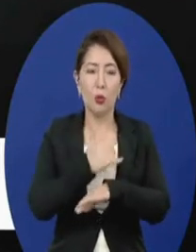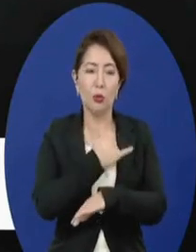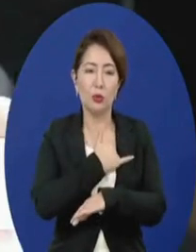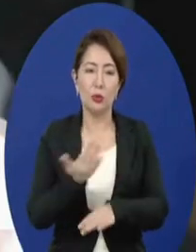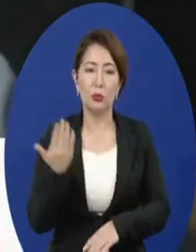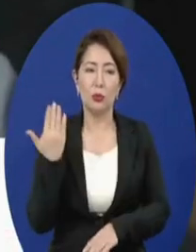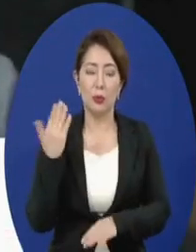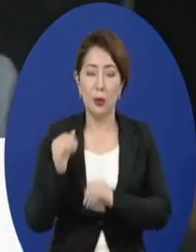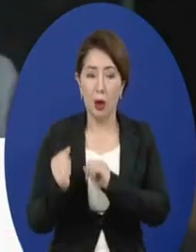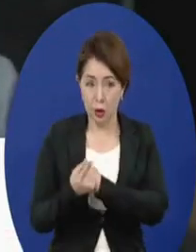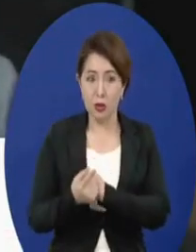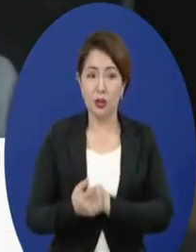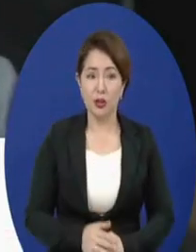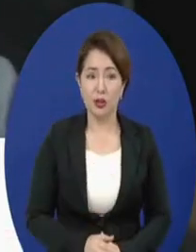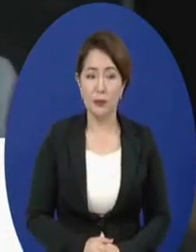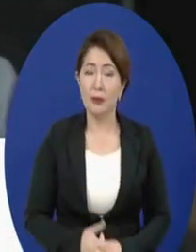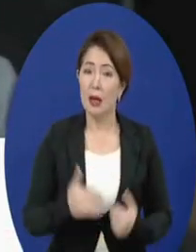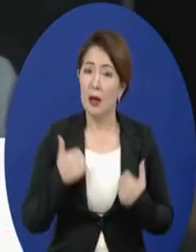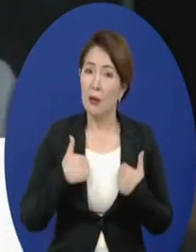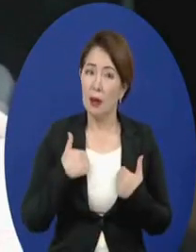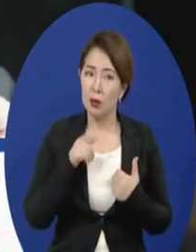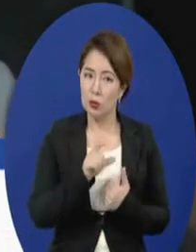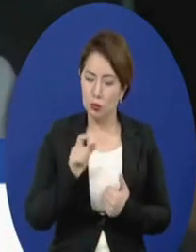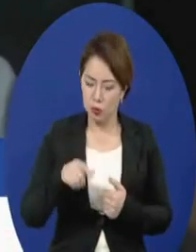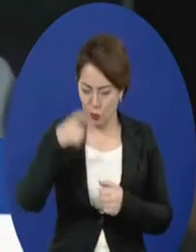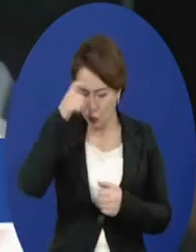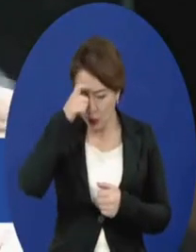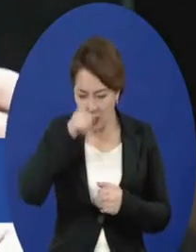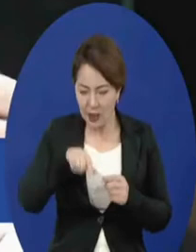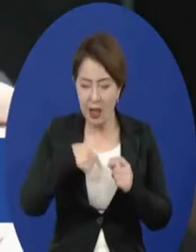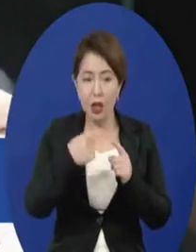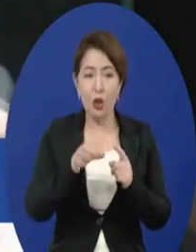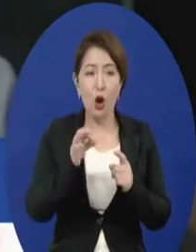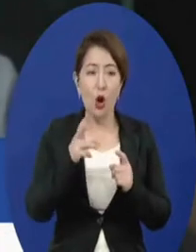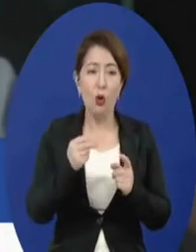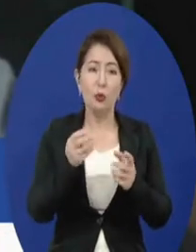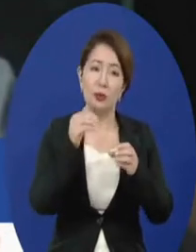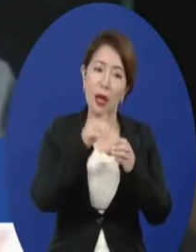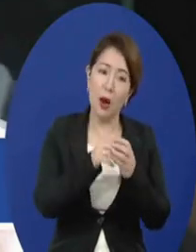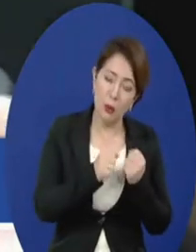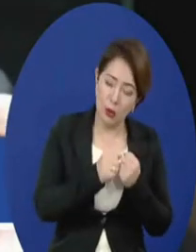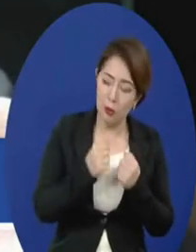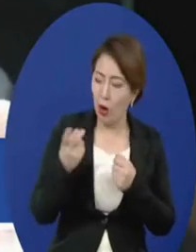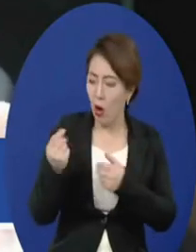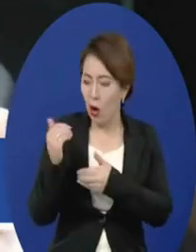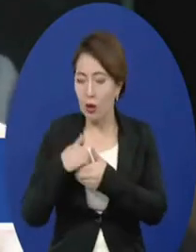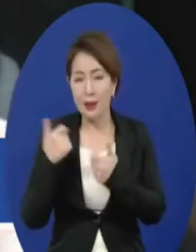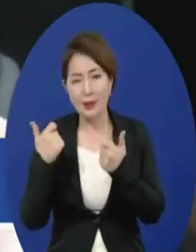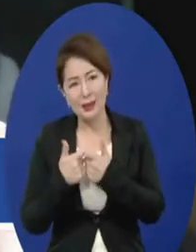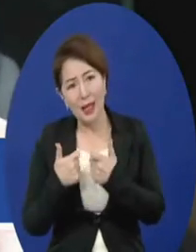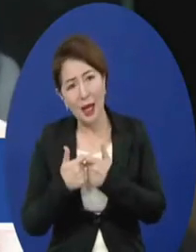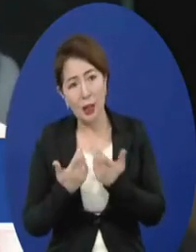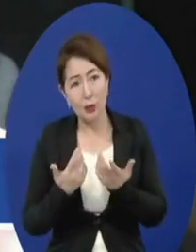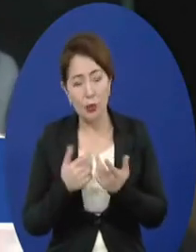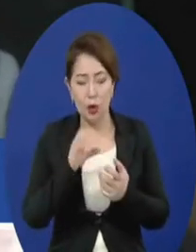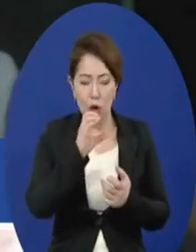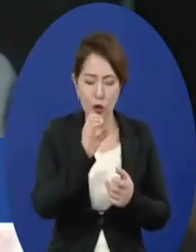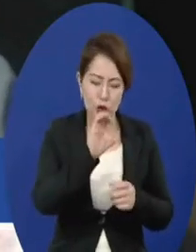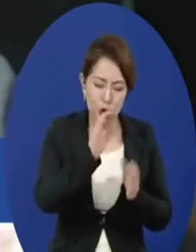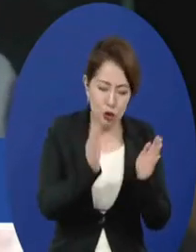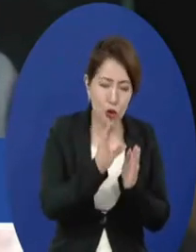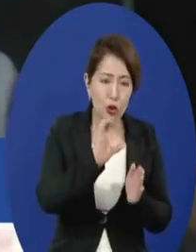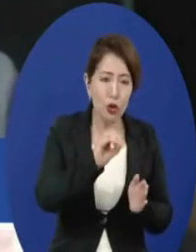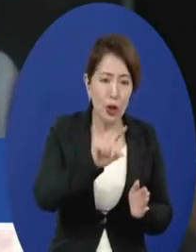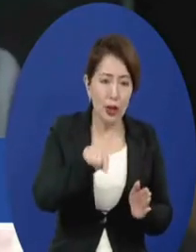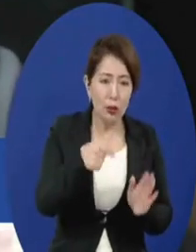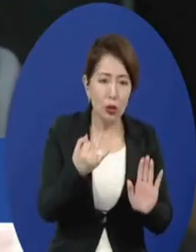онцоллоо. Багш нарыг одоо шинэ түрээслэх дүмчлэх орон сууцны хэлбэр байх нь уу, орлогод нийцэх нь үү, эсвэл жижиг 07 гадар